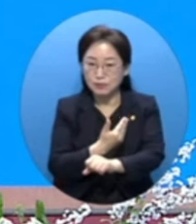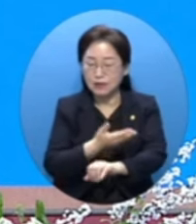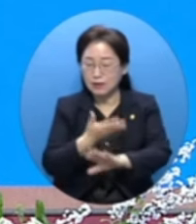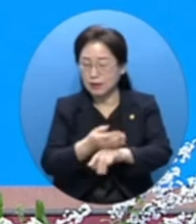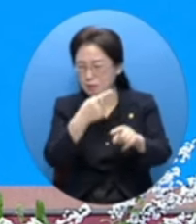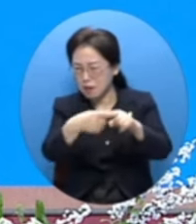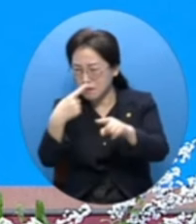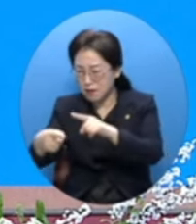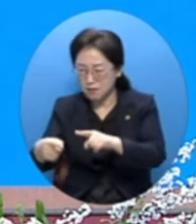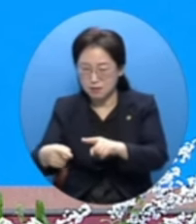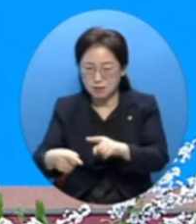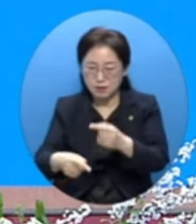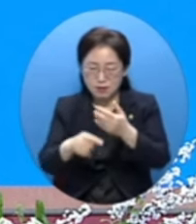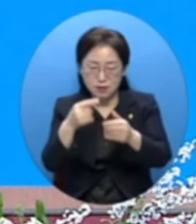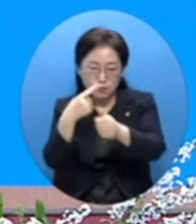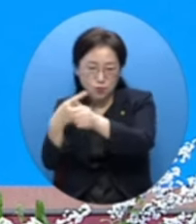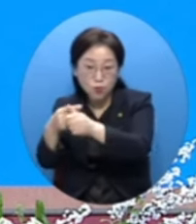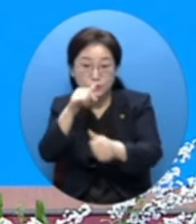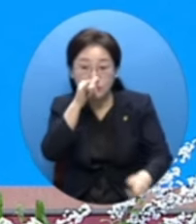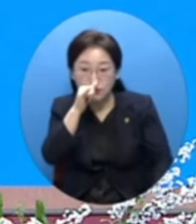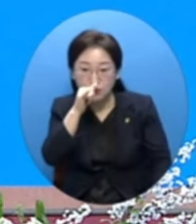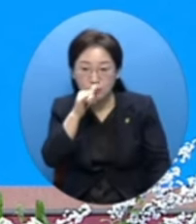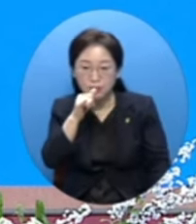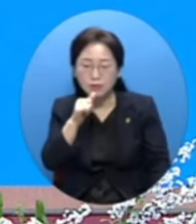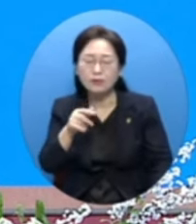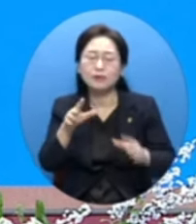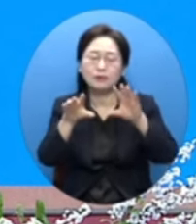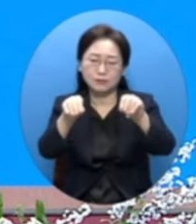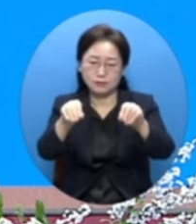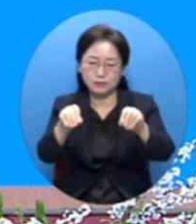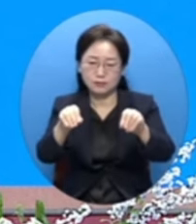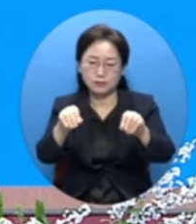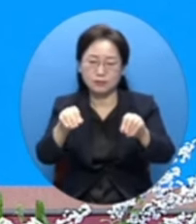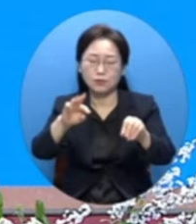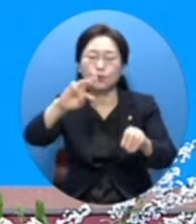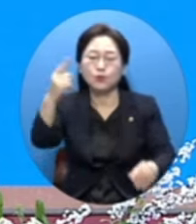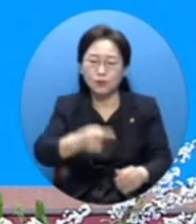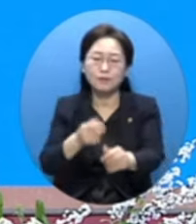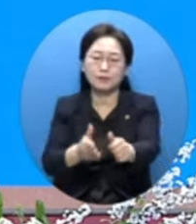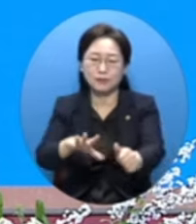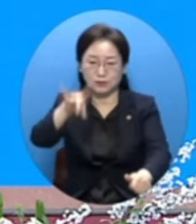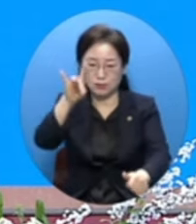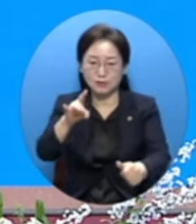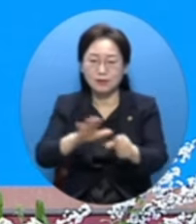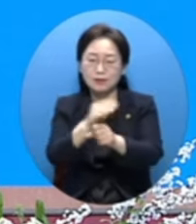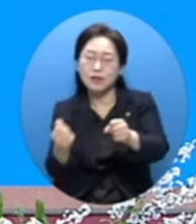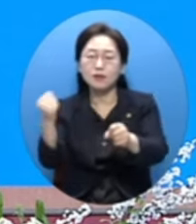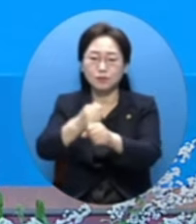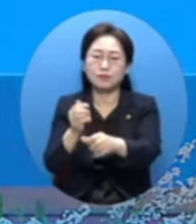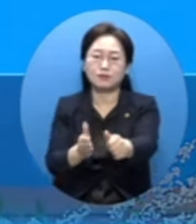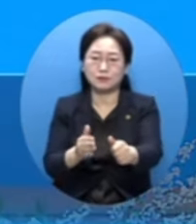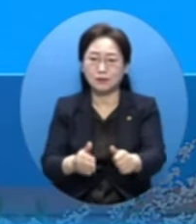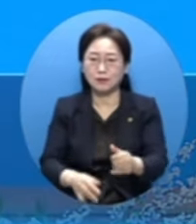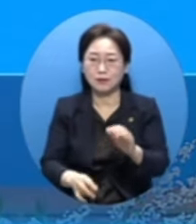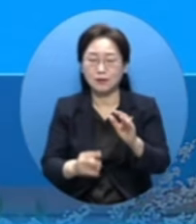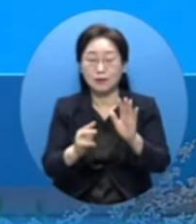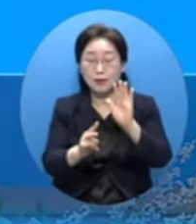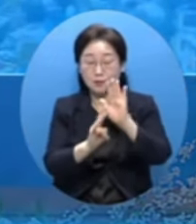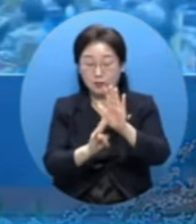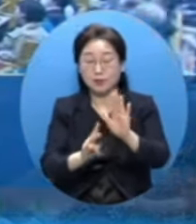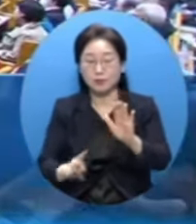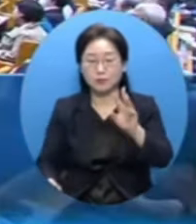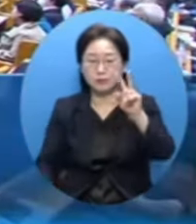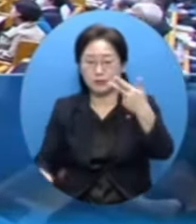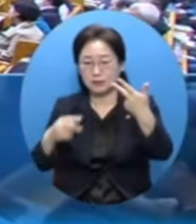평가하고 판단하고 있지 않습니까? 주님께로 돌아오시길 바랍니다. 첫사랑으로 회복하시길 바랍니다. 계시록 2장 4절 5절입니다. 그러나